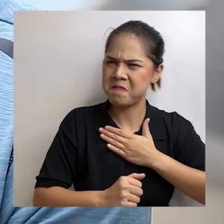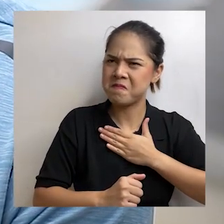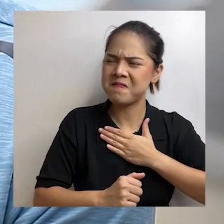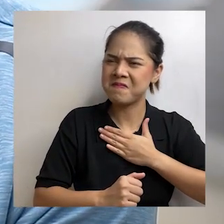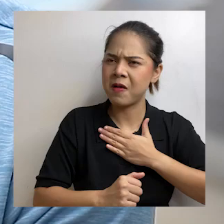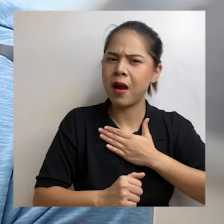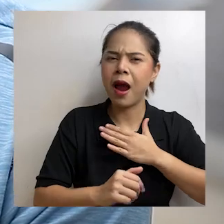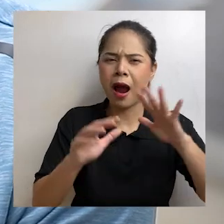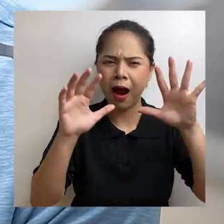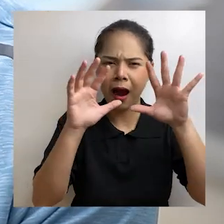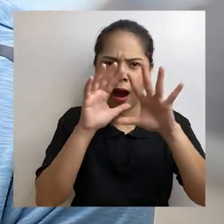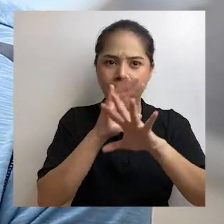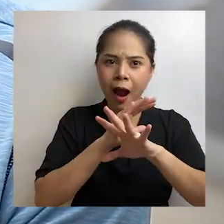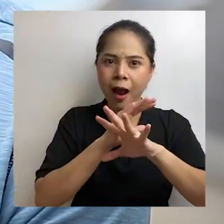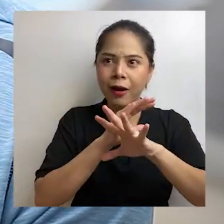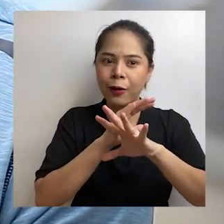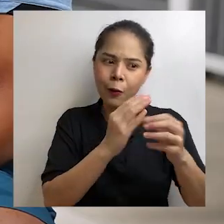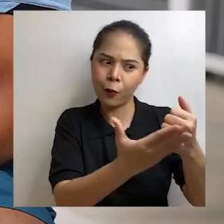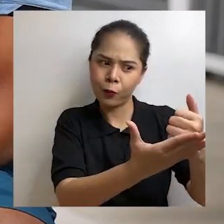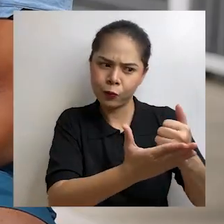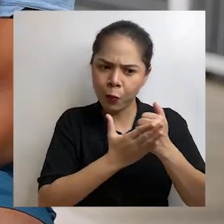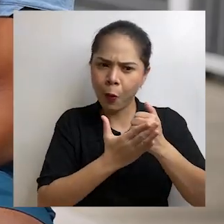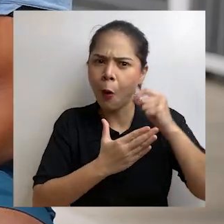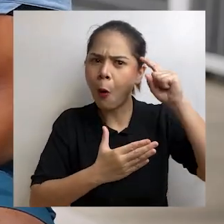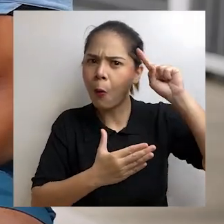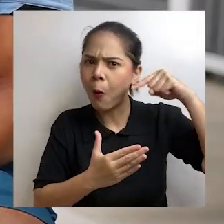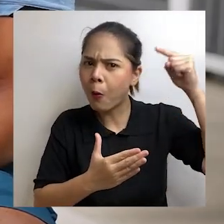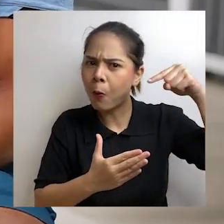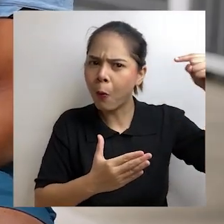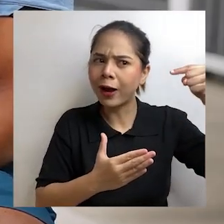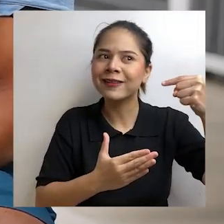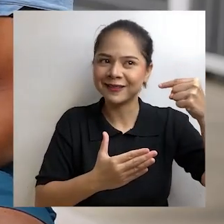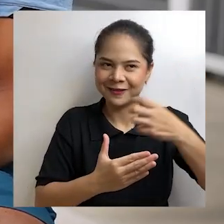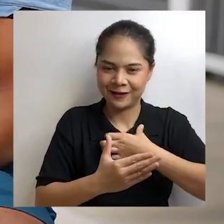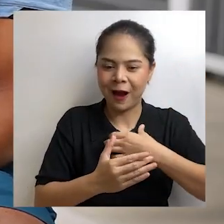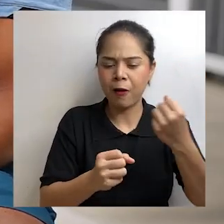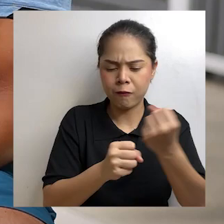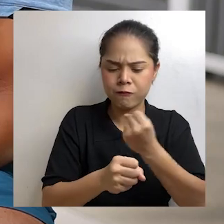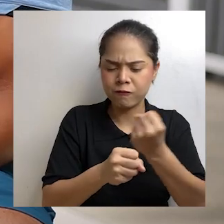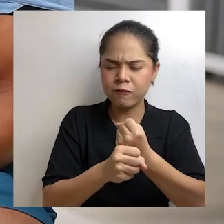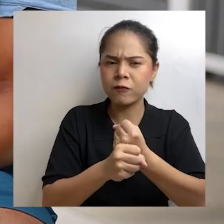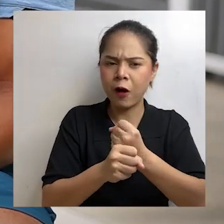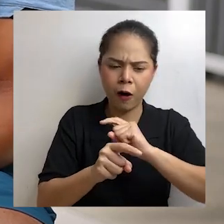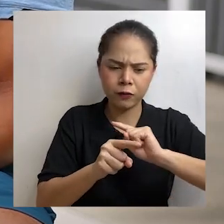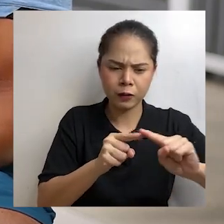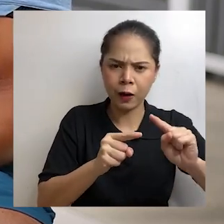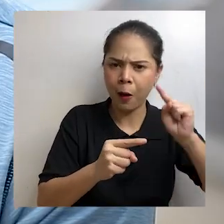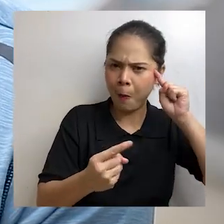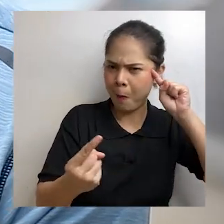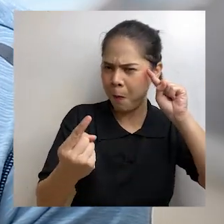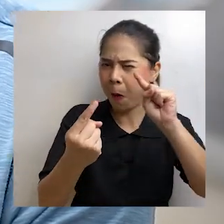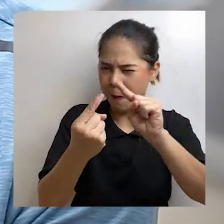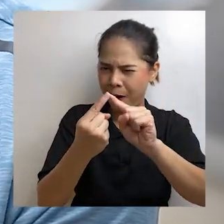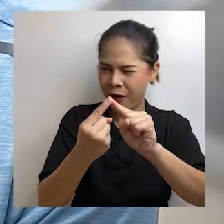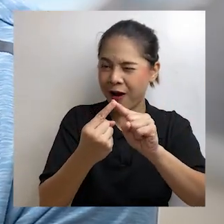ให้เรามีเหมือนแรงบันดาลใจมี motivation ในการที่จะกลับมาซ้อมในการที่เราจะก้าวไปข้างหน้าต่อสัก